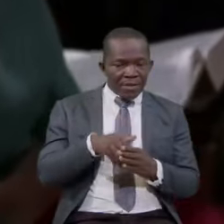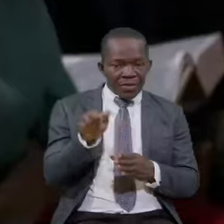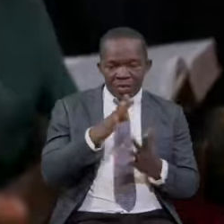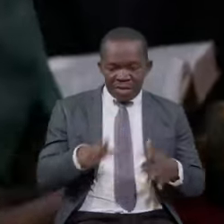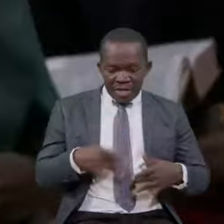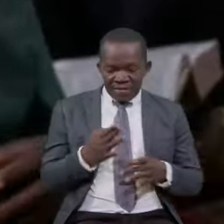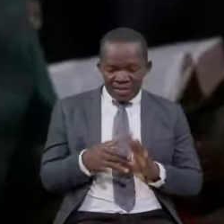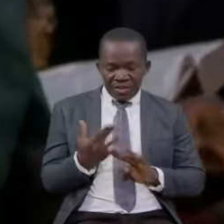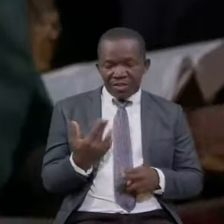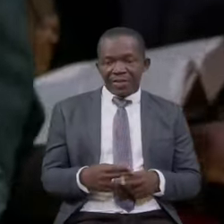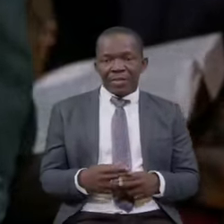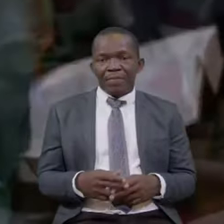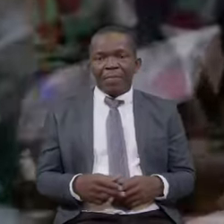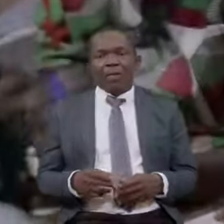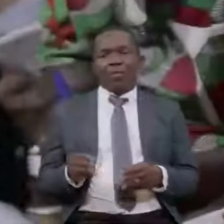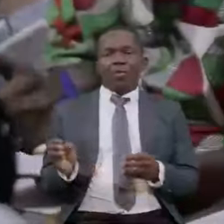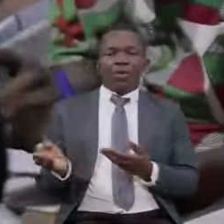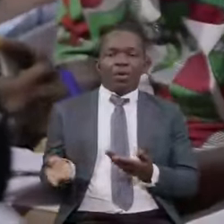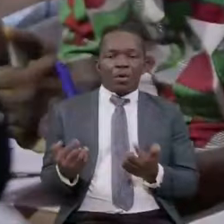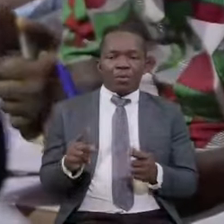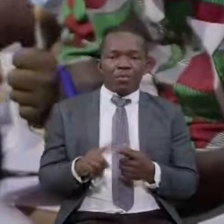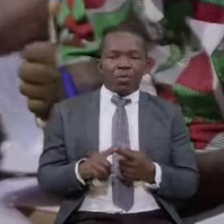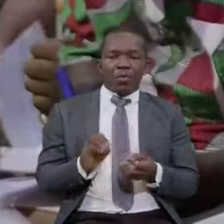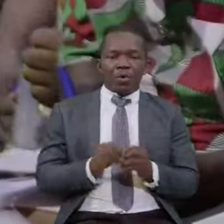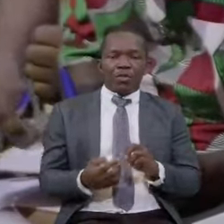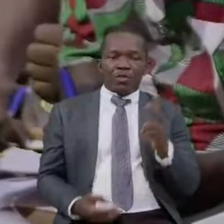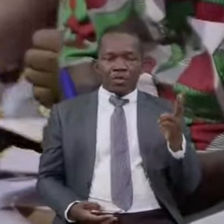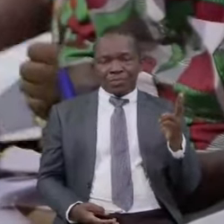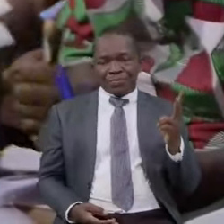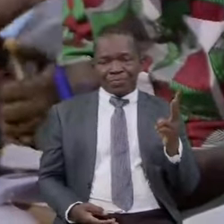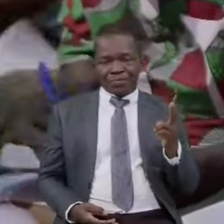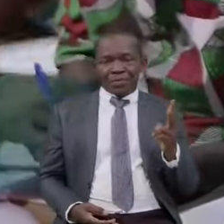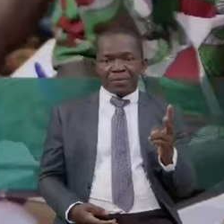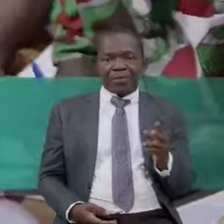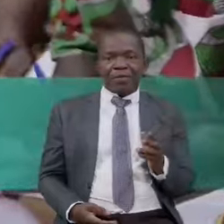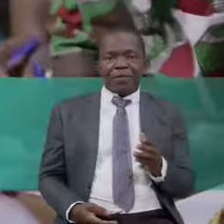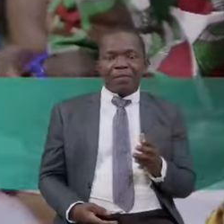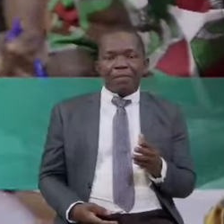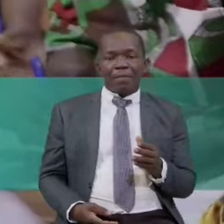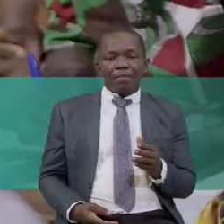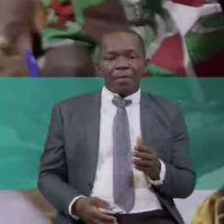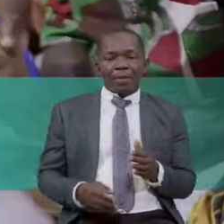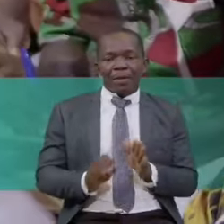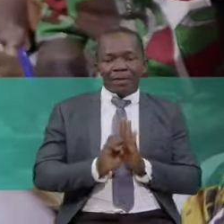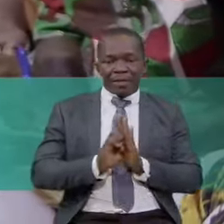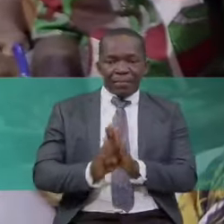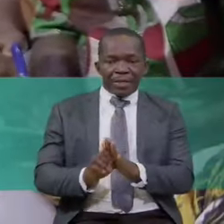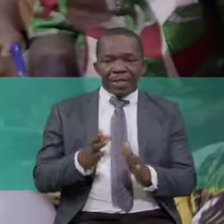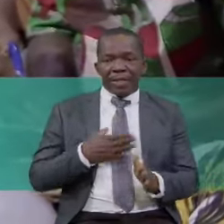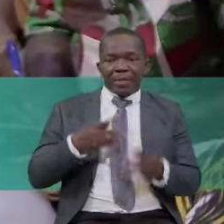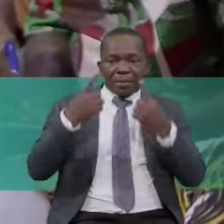deè point maintenant le modèle et la proclamation de la foi dans sa